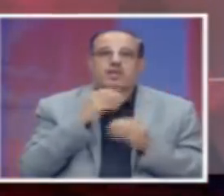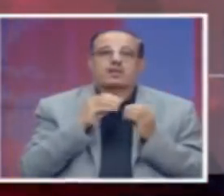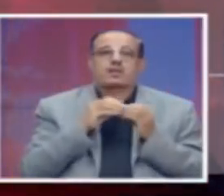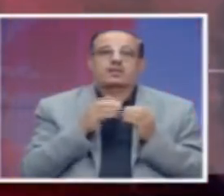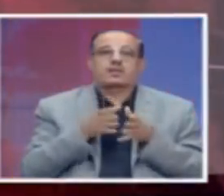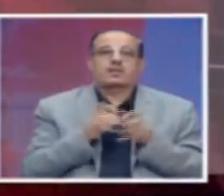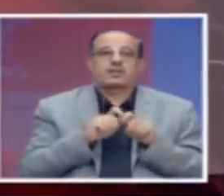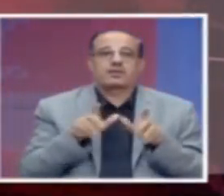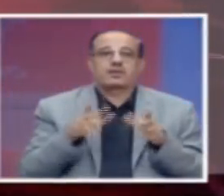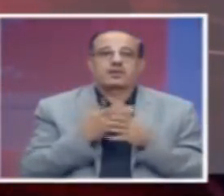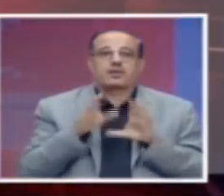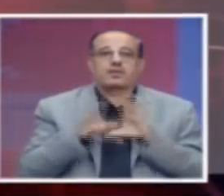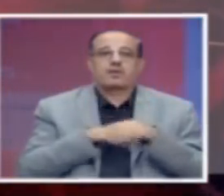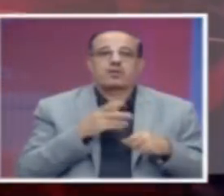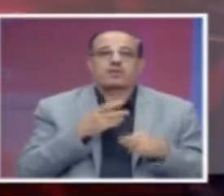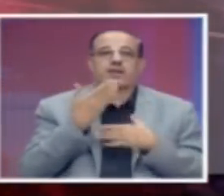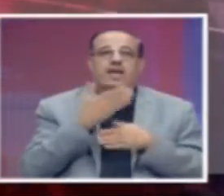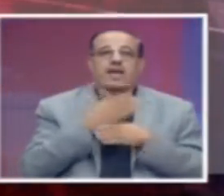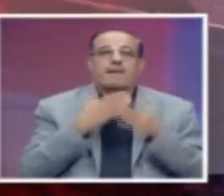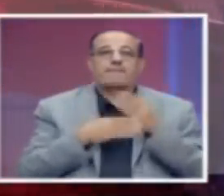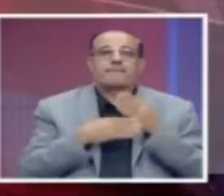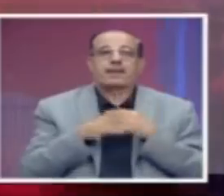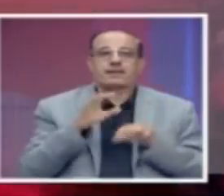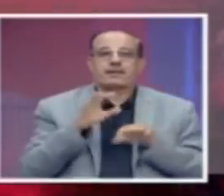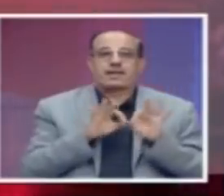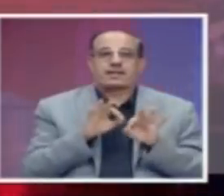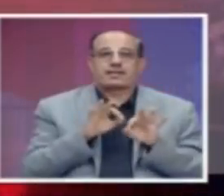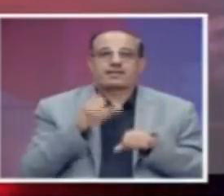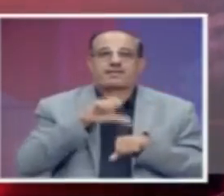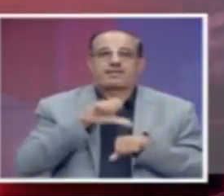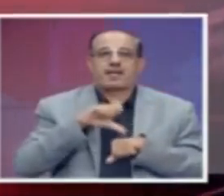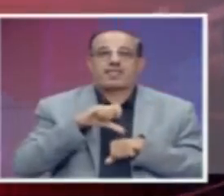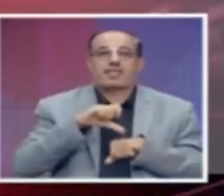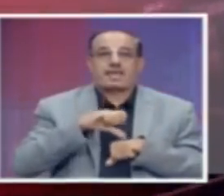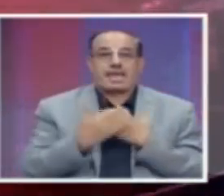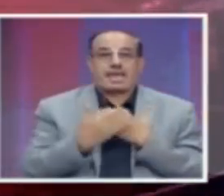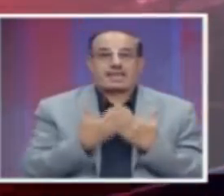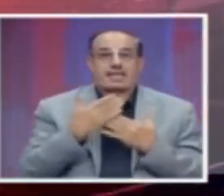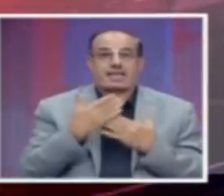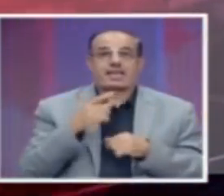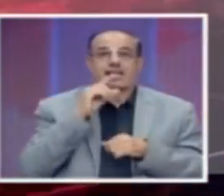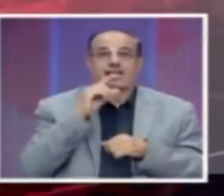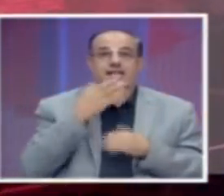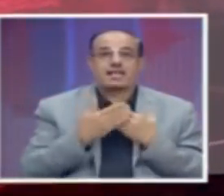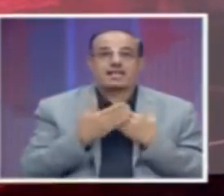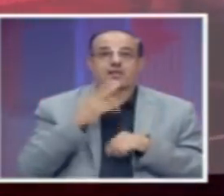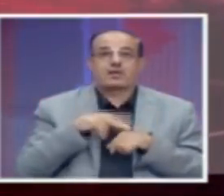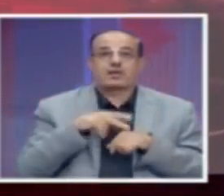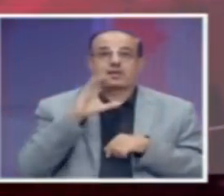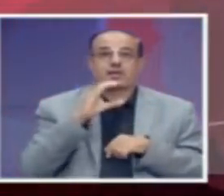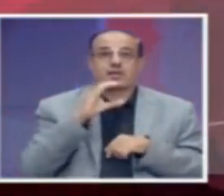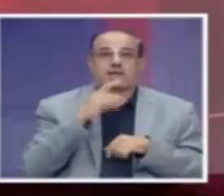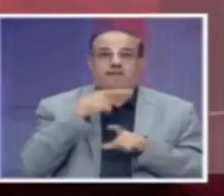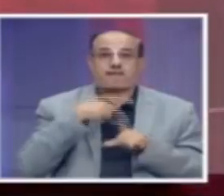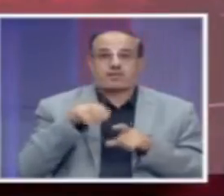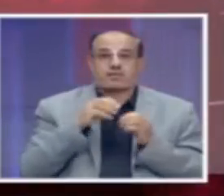المسلحة. تناول الاجتماع واستعرض الموقف التنفيذي للأعمال الإنشائية والهندسية في العاصمة الإدارية الجديدة.